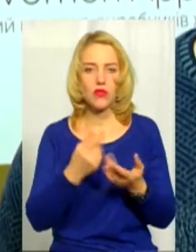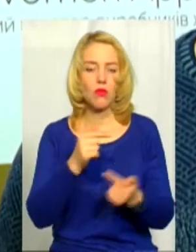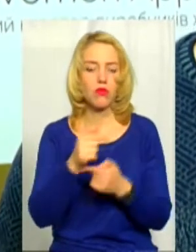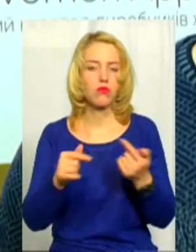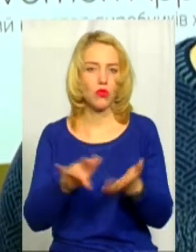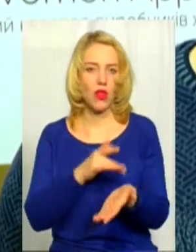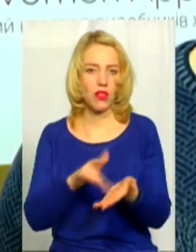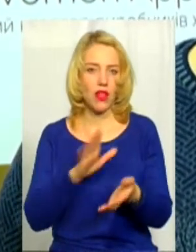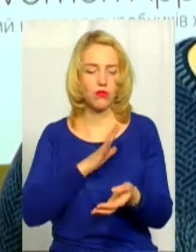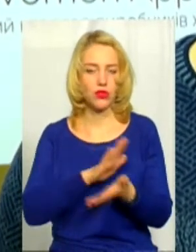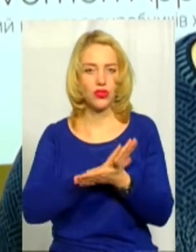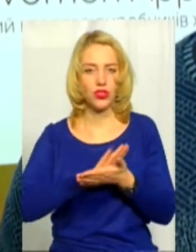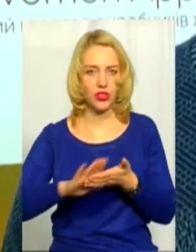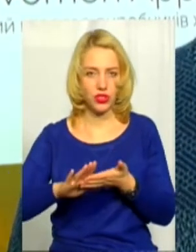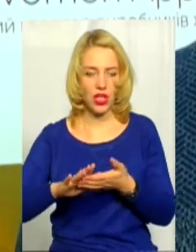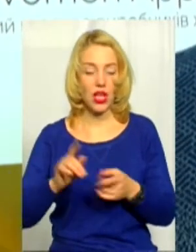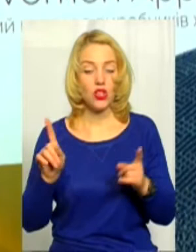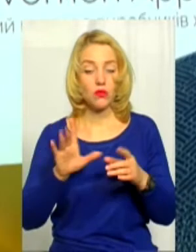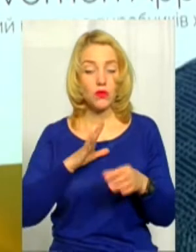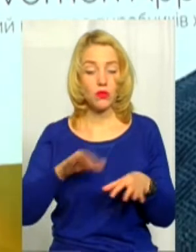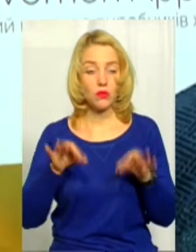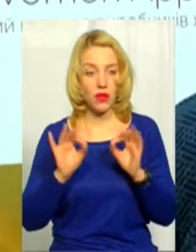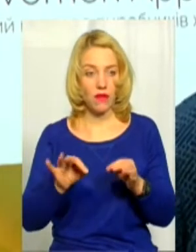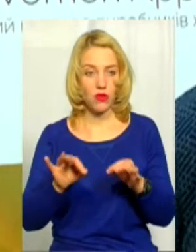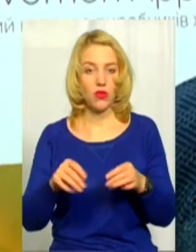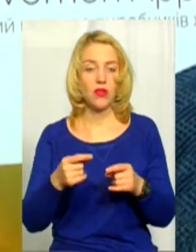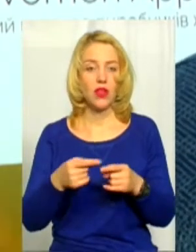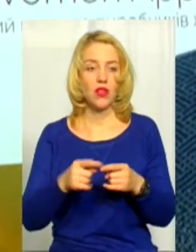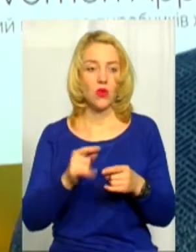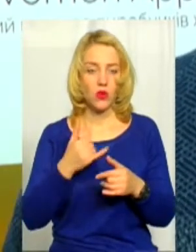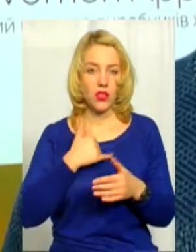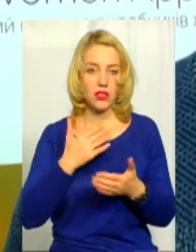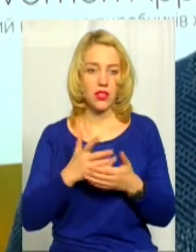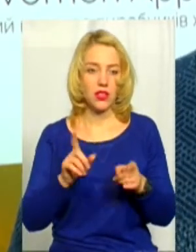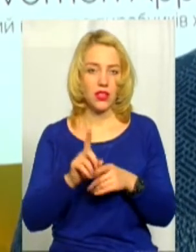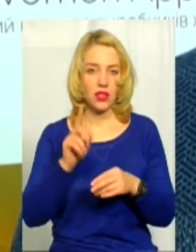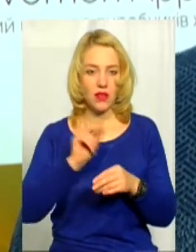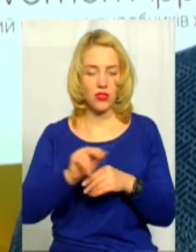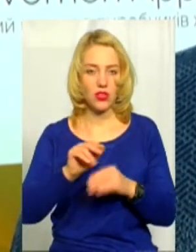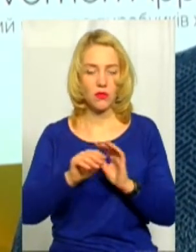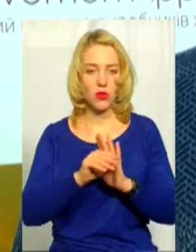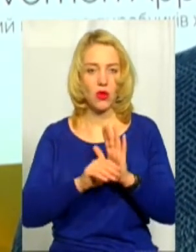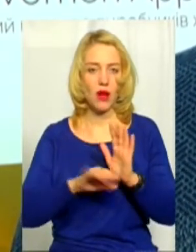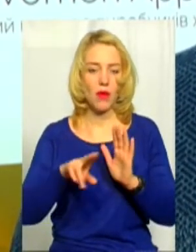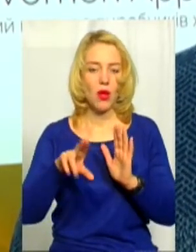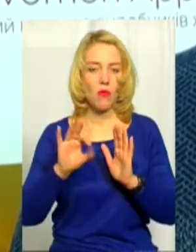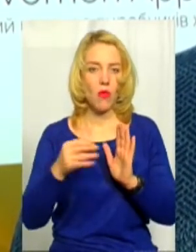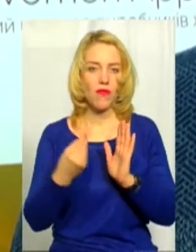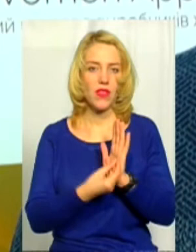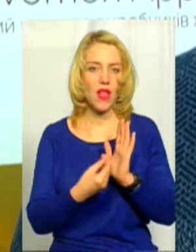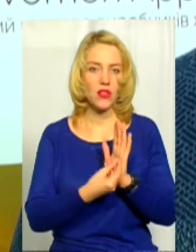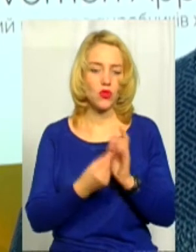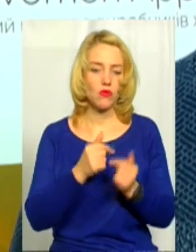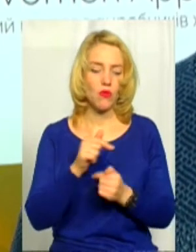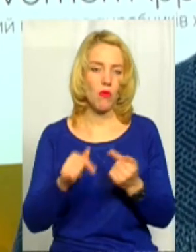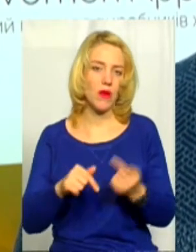все робити вірно, правильно і грамотно, то такі є у нас навчальні програми по фінансовому менеджменту,